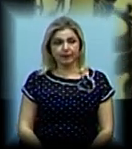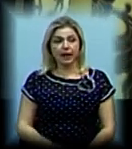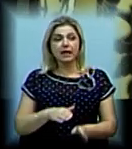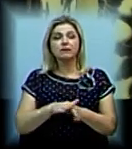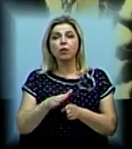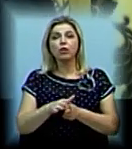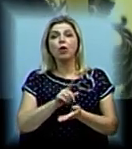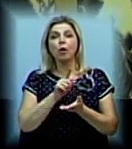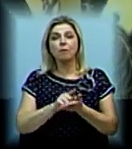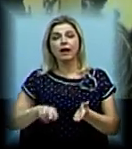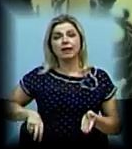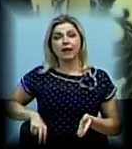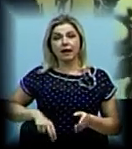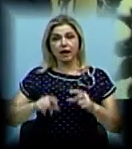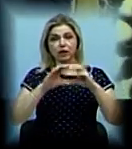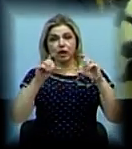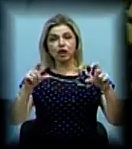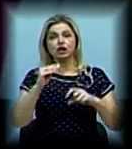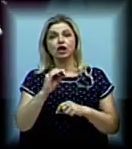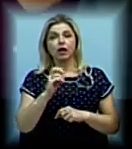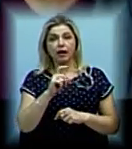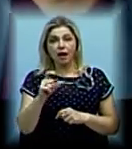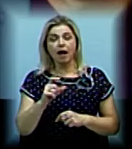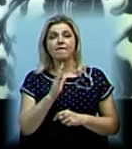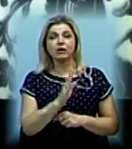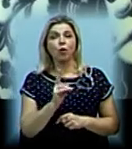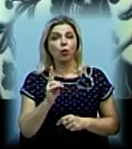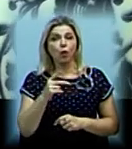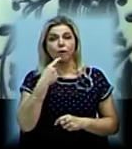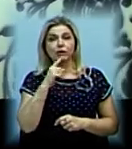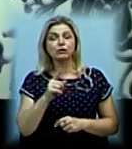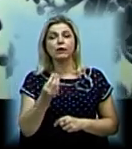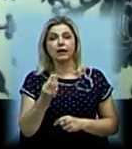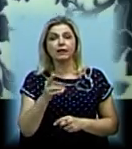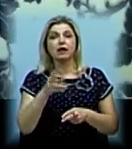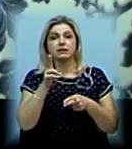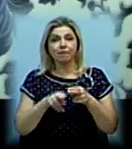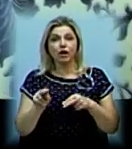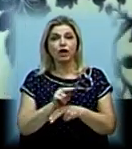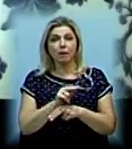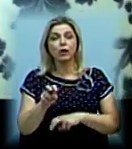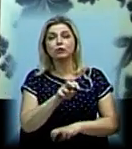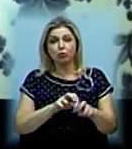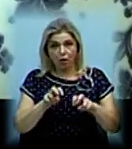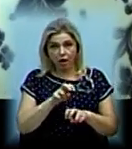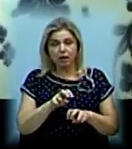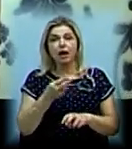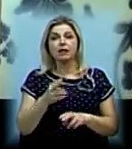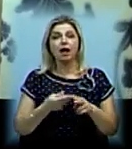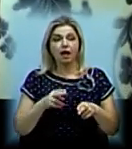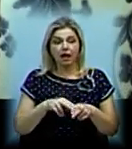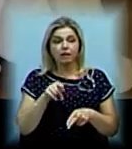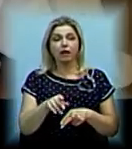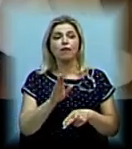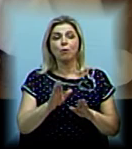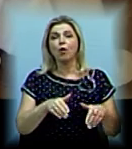Виконуючий обов'язки директор департаменту житлово-комунального господарства Віталій Кузнецов говорить, що гроші для завершення ремонту шукатимуть. Для цього звертатимуться